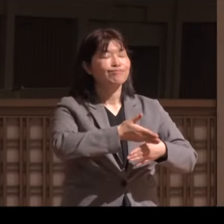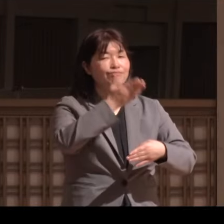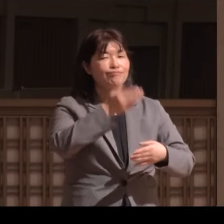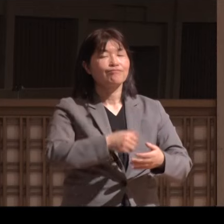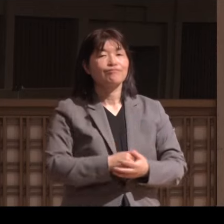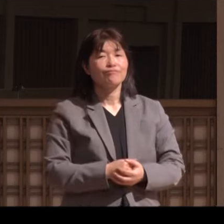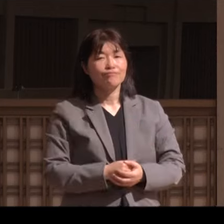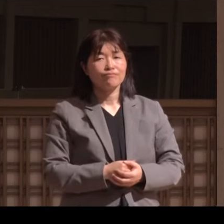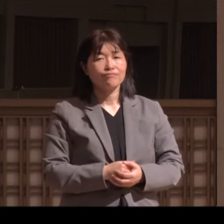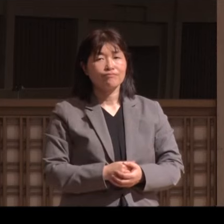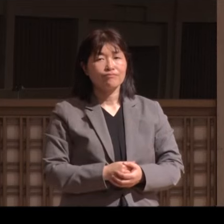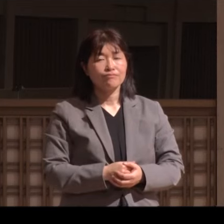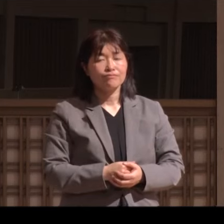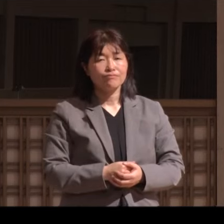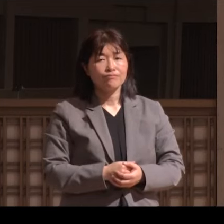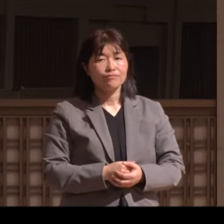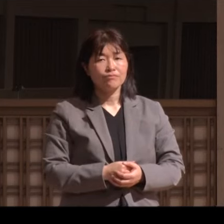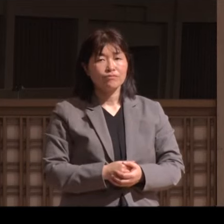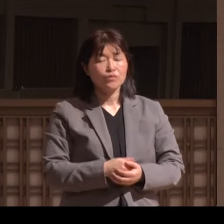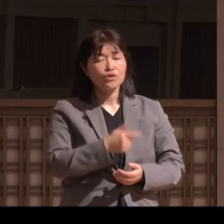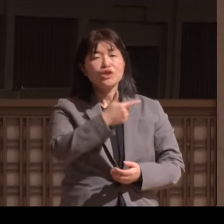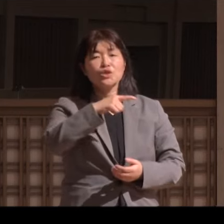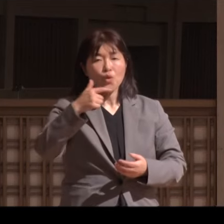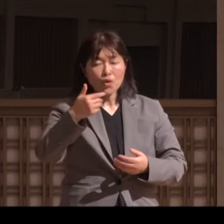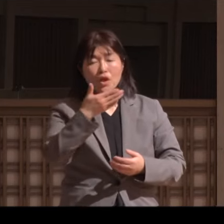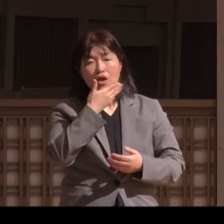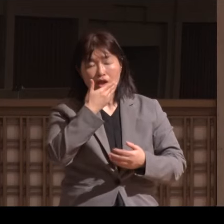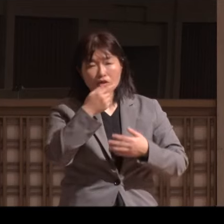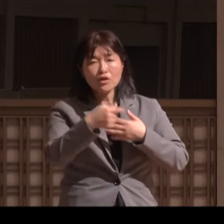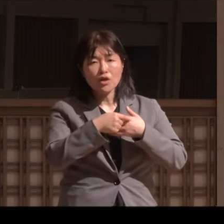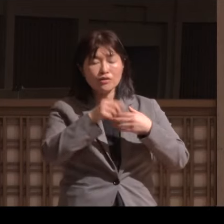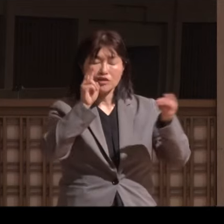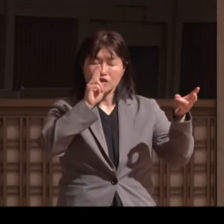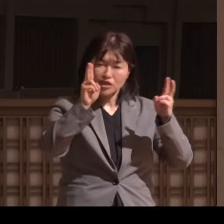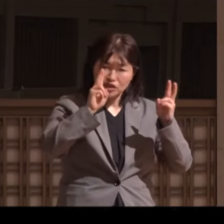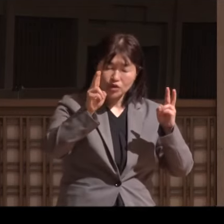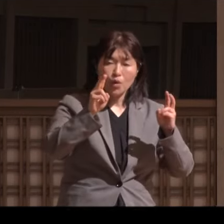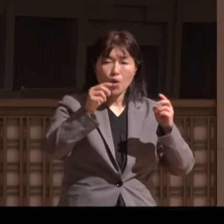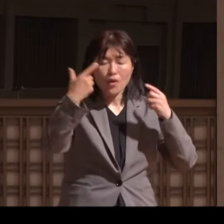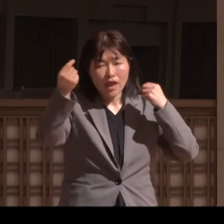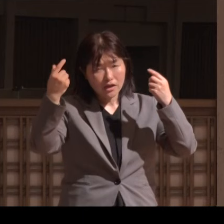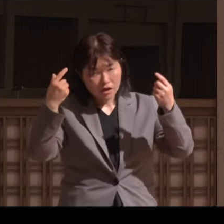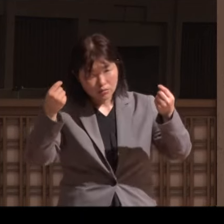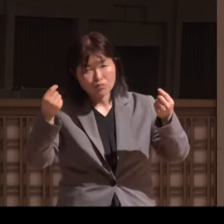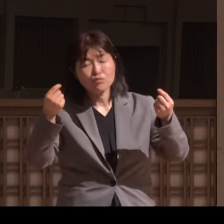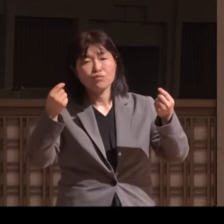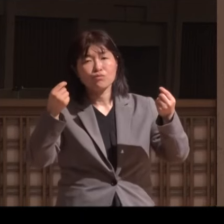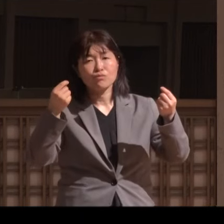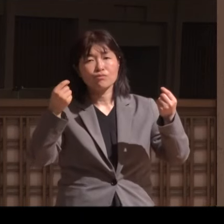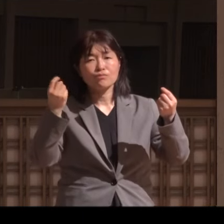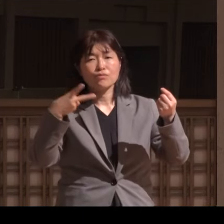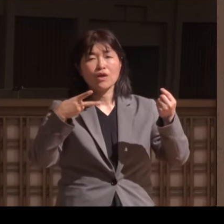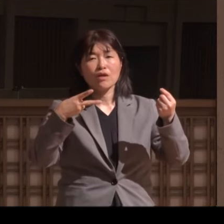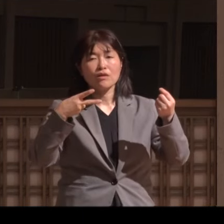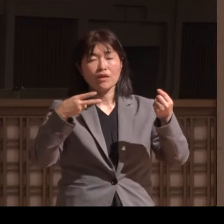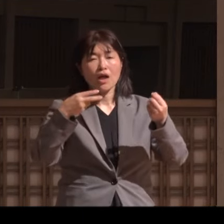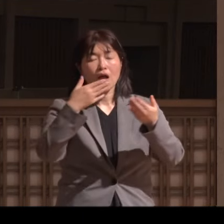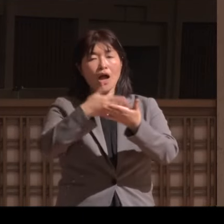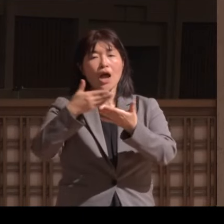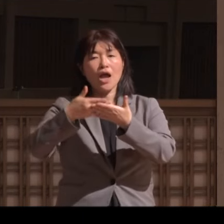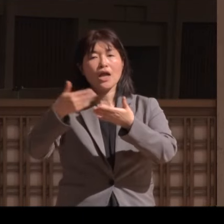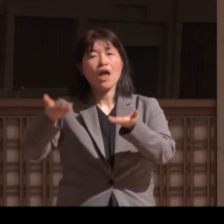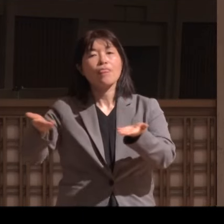たえいろんなキーワード出ましたよね企業とかそれから大学えそれからあの絵画